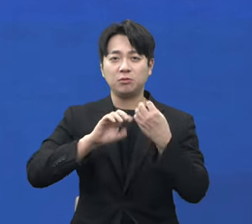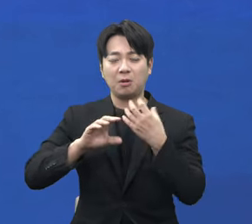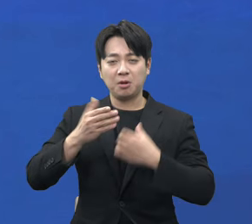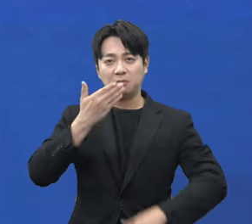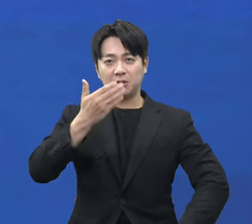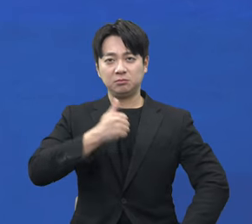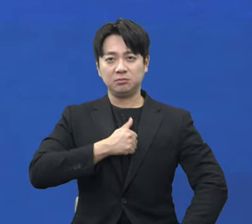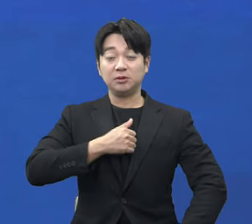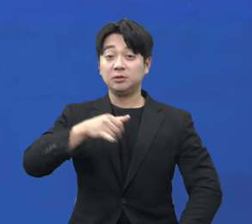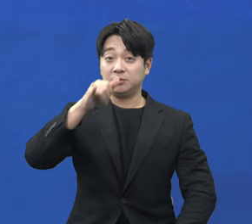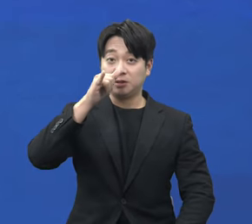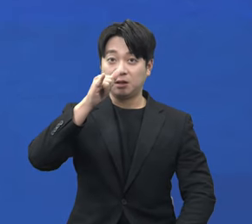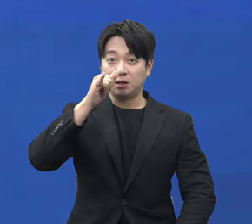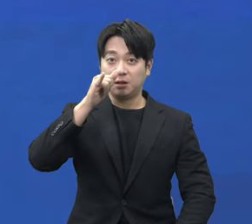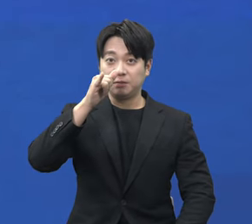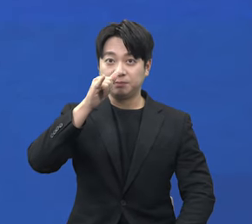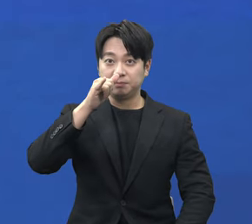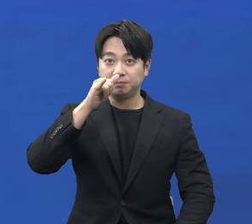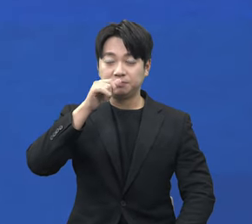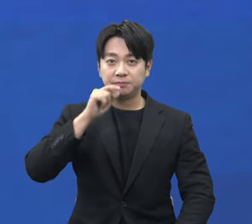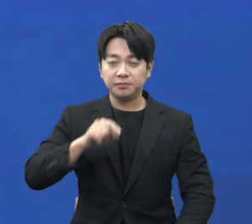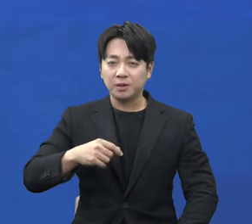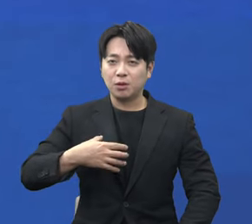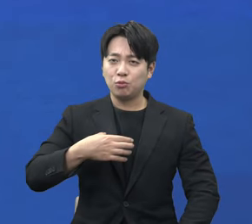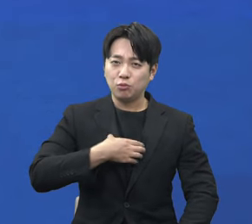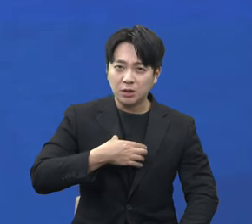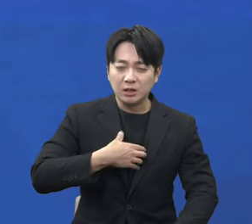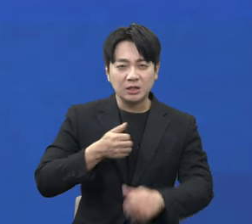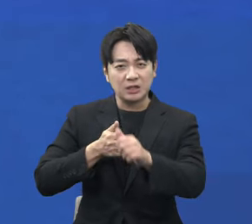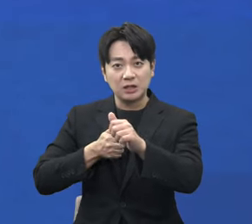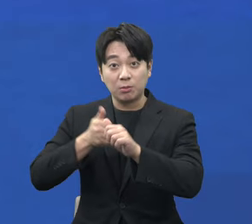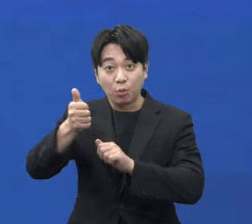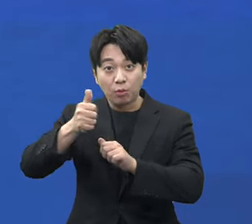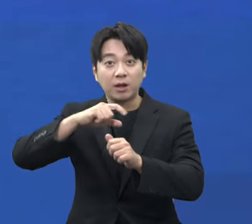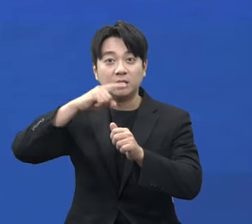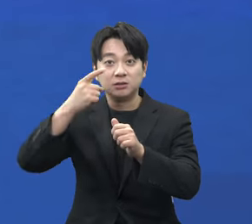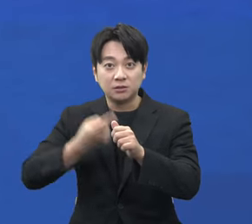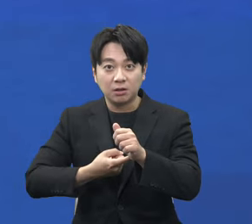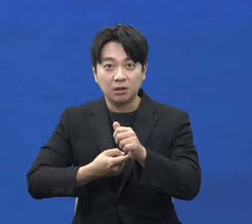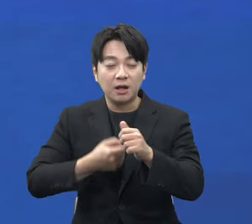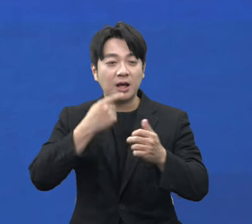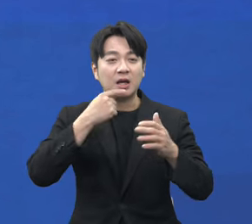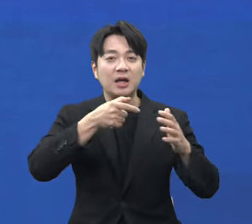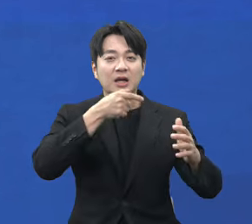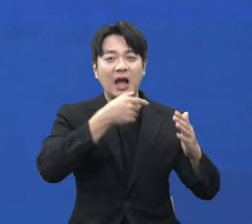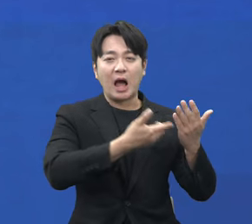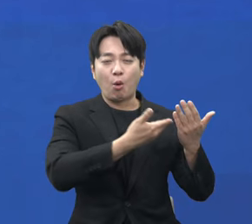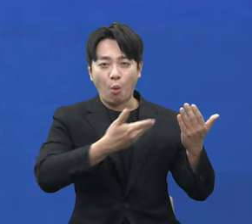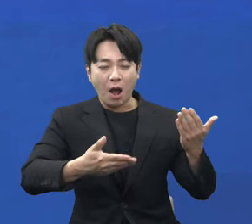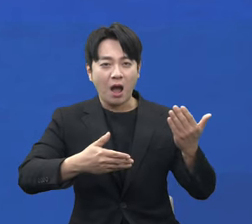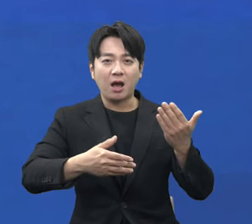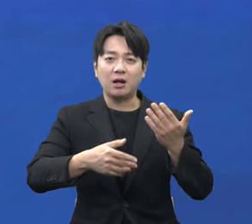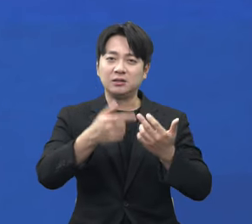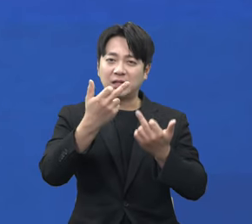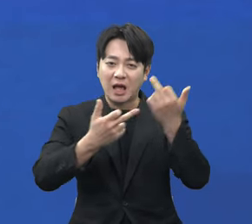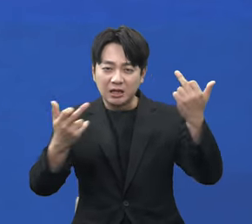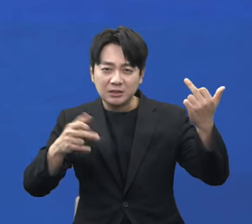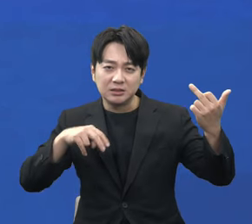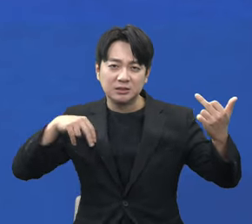전국의 고개를 넘고 넘어 강과 바다를 건너